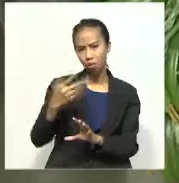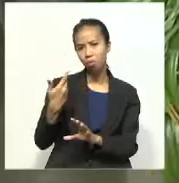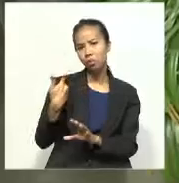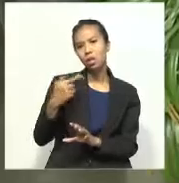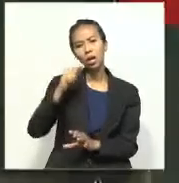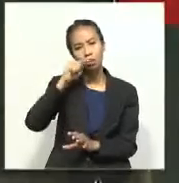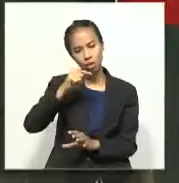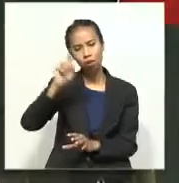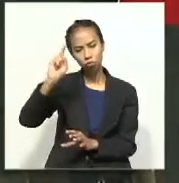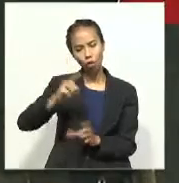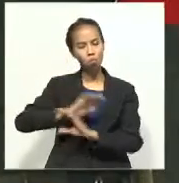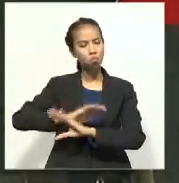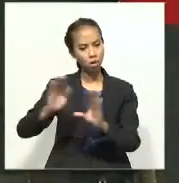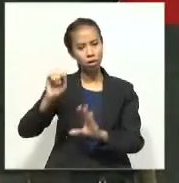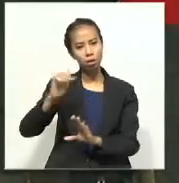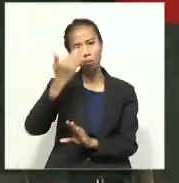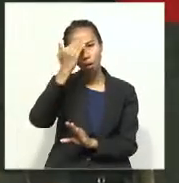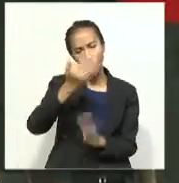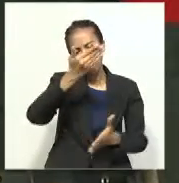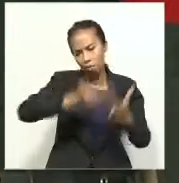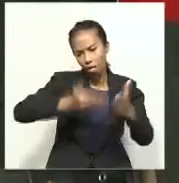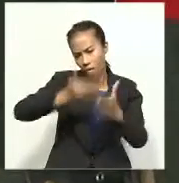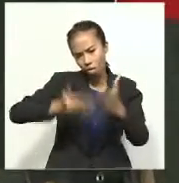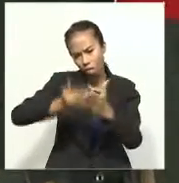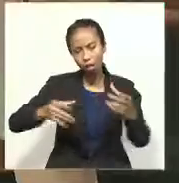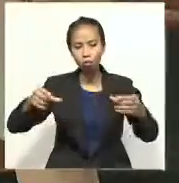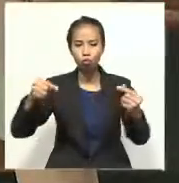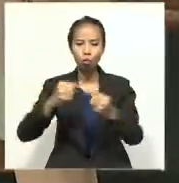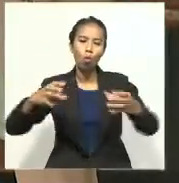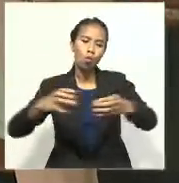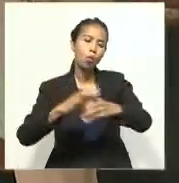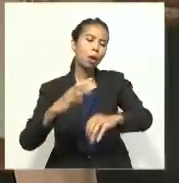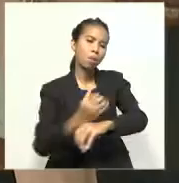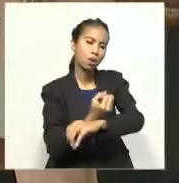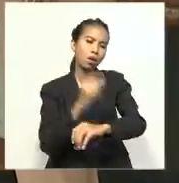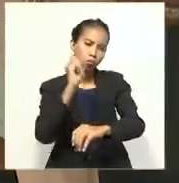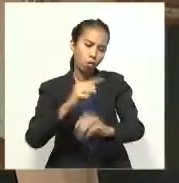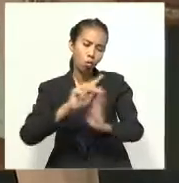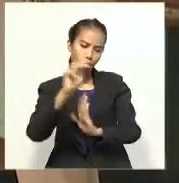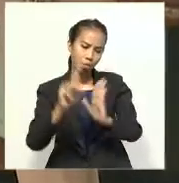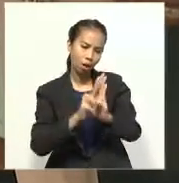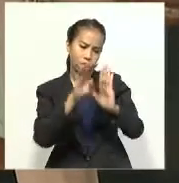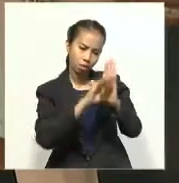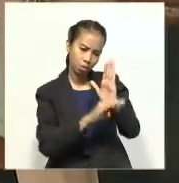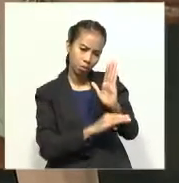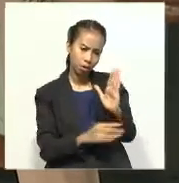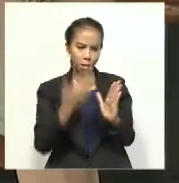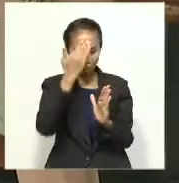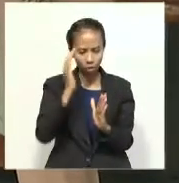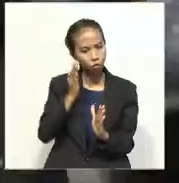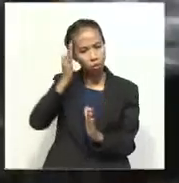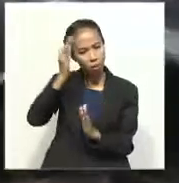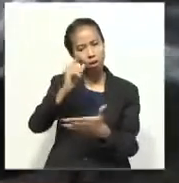อกคำสั่งคสช.ที่เป็นอุปสรรคต่อพรรคการเมืองเพื่อให้พรรคการเมืองได้ปฏิบัติตามกฎหมายเพื่อเดินหน้าสู่การเลือ